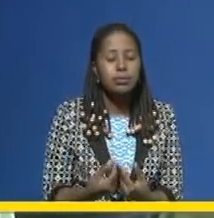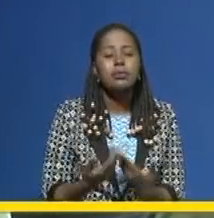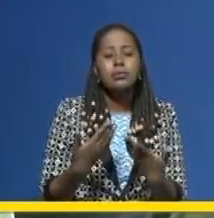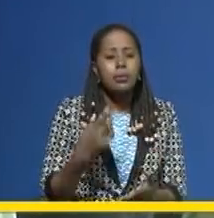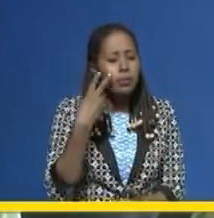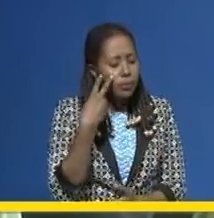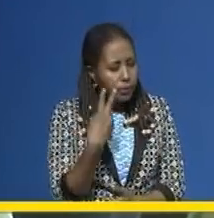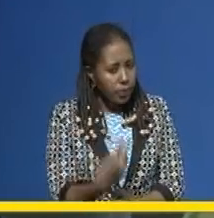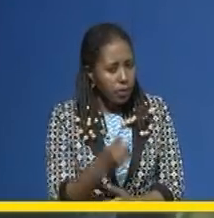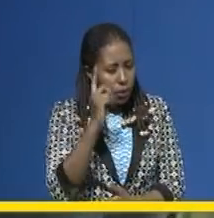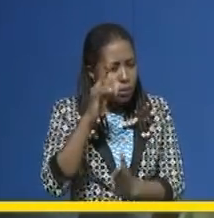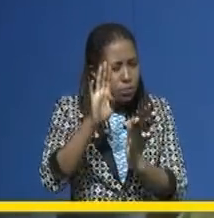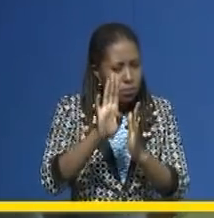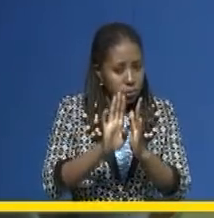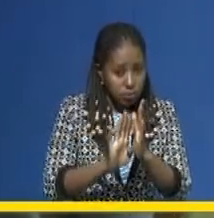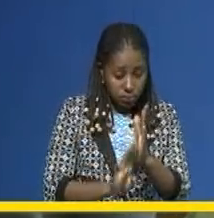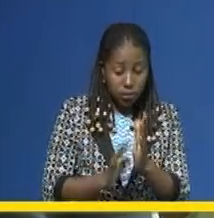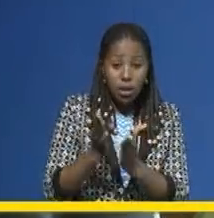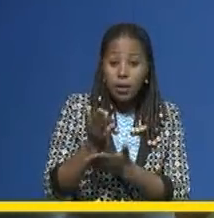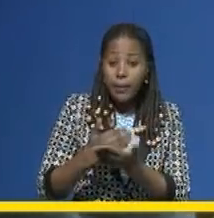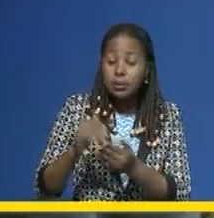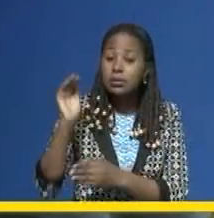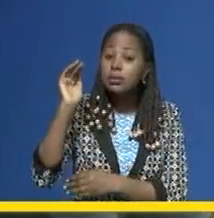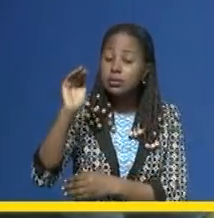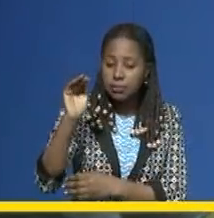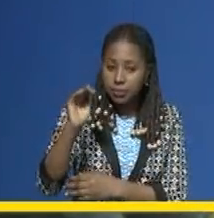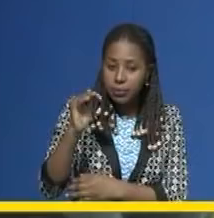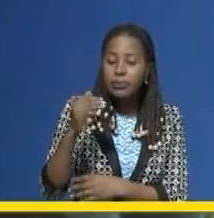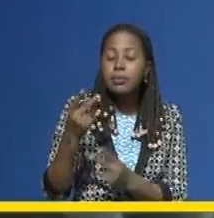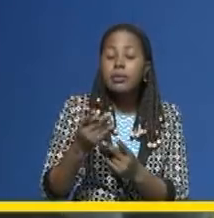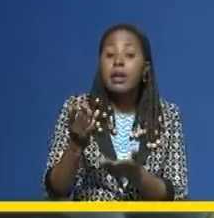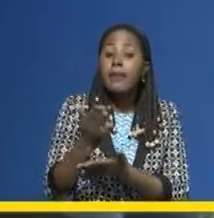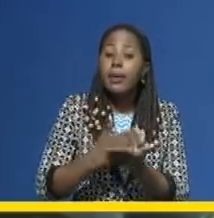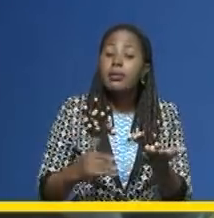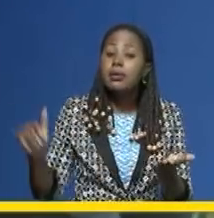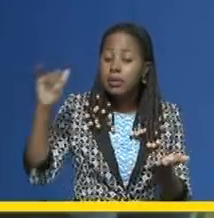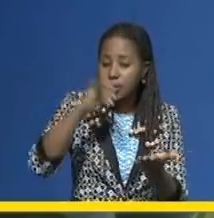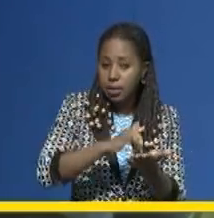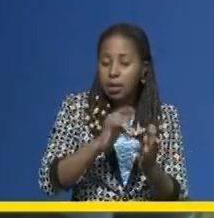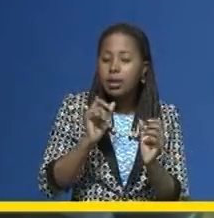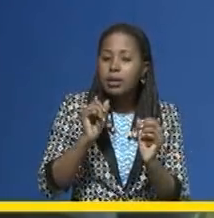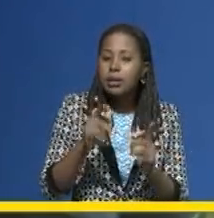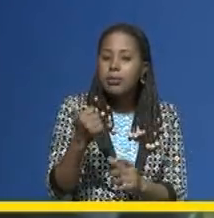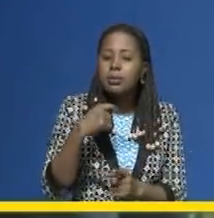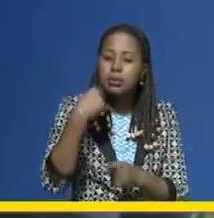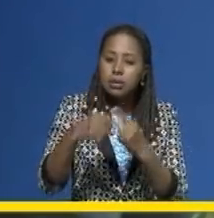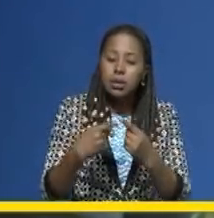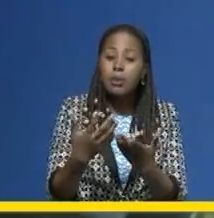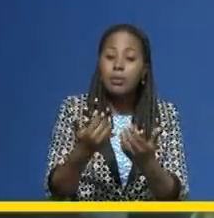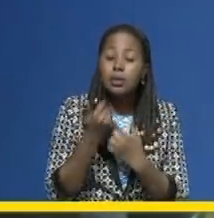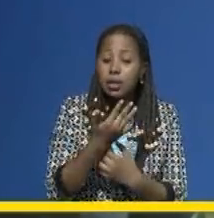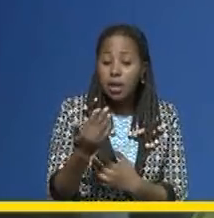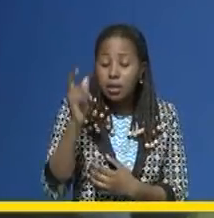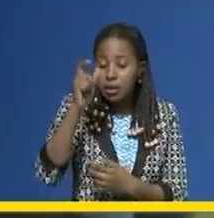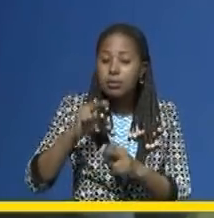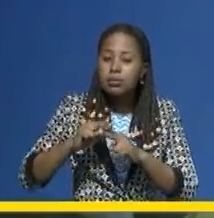naona kama kuna kupungua kidogo kwa baadhi ya safari na baadhi ya ndege, lakini bado tunaendelea kupata idadi ya